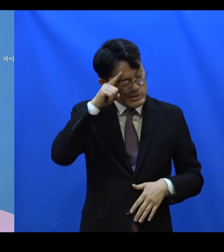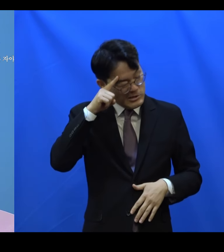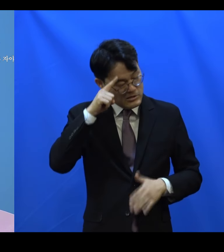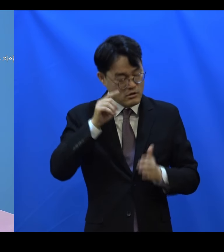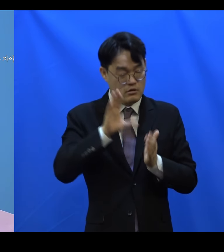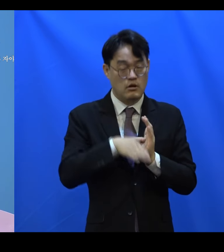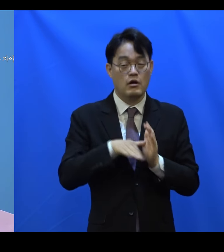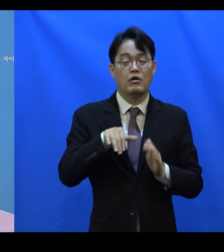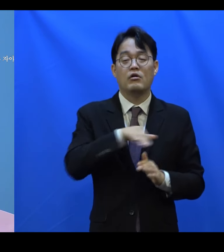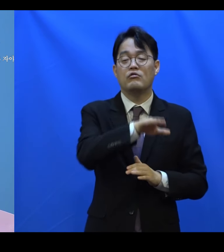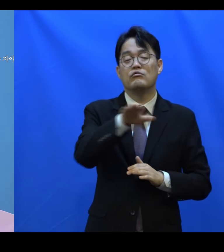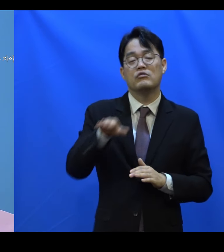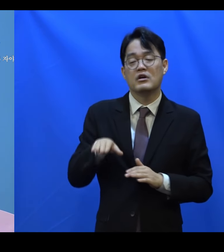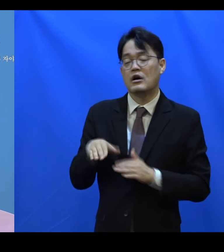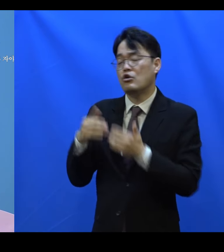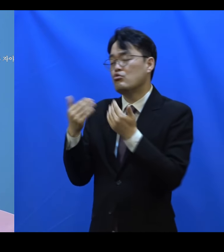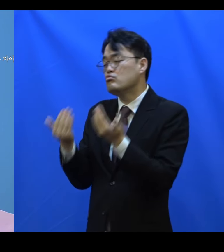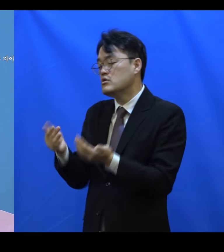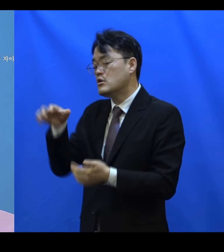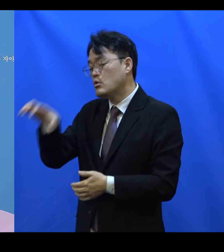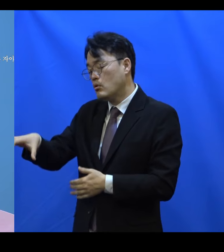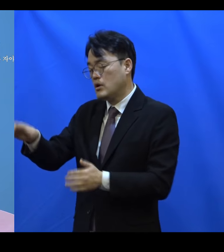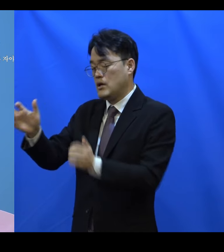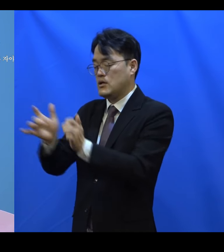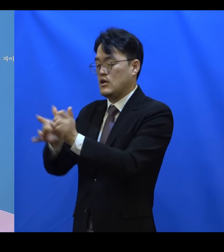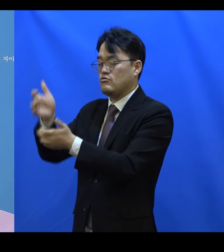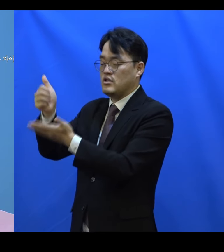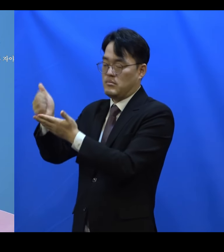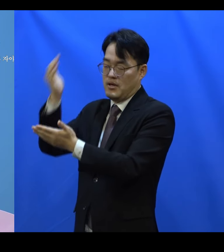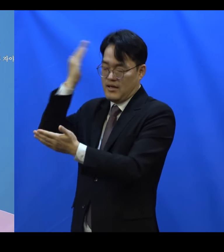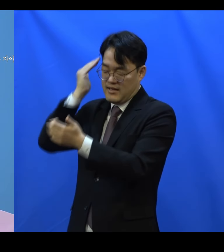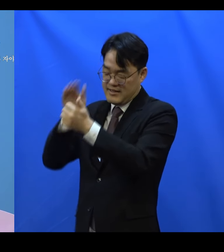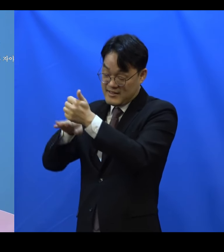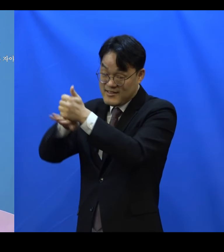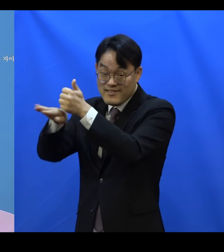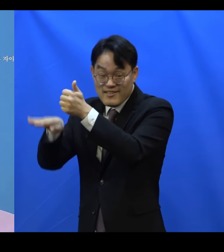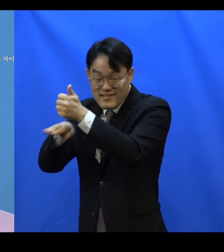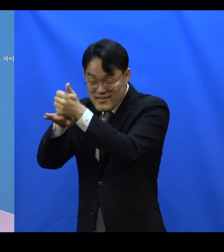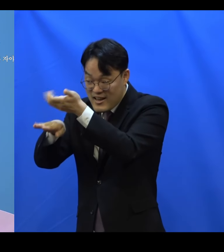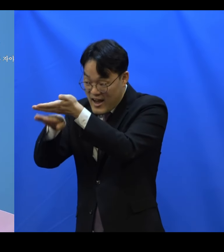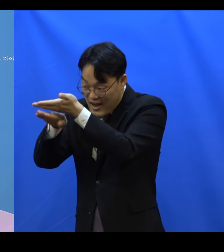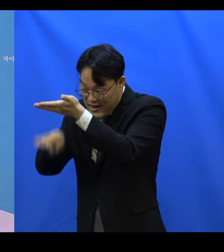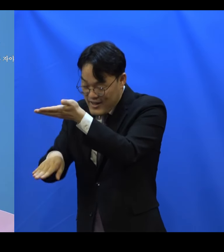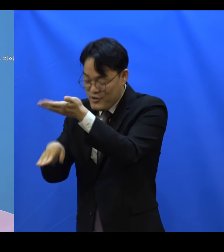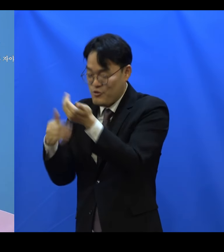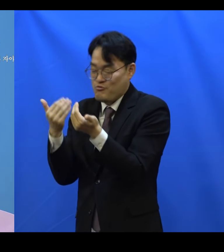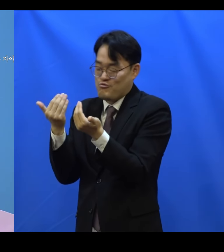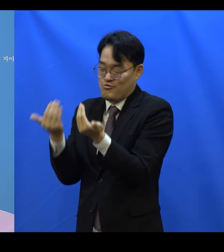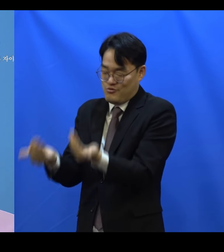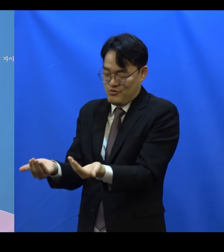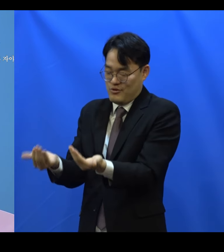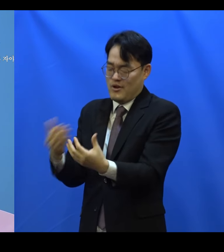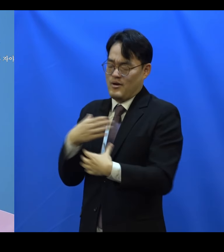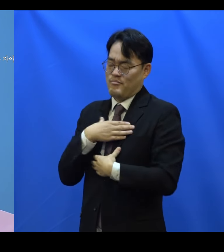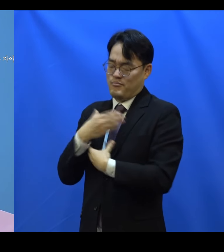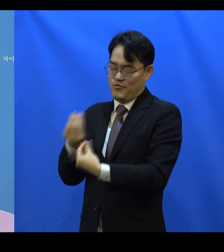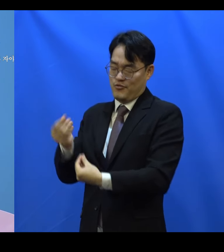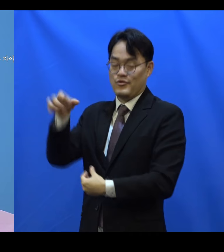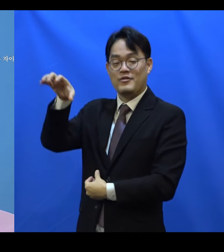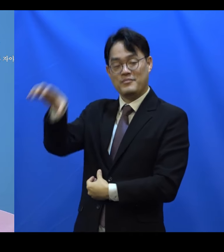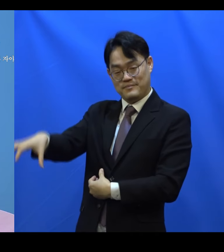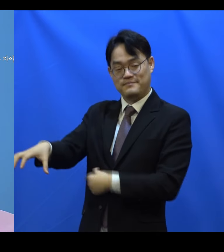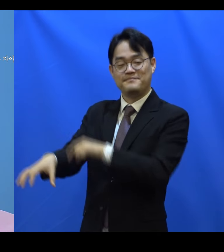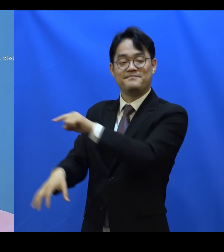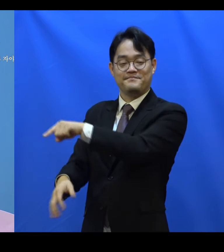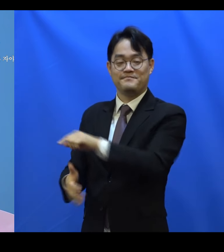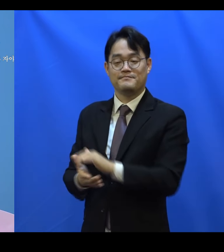우리에게는 그 그늘이 필요한 거죠. 그 그늘에서 우리는 충분히 쉼을 누릴 수 있는 거예요. 그러니까